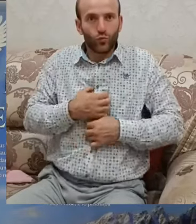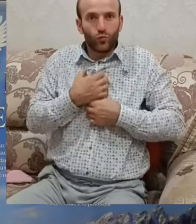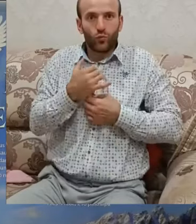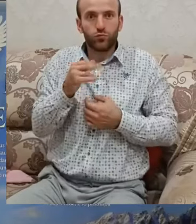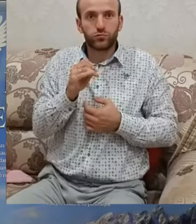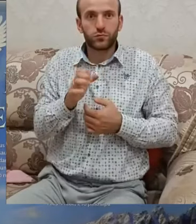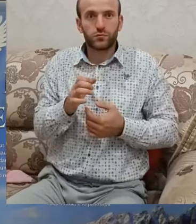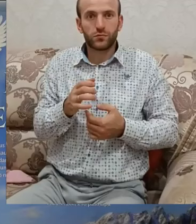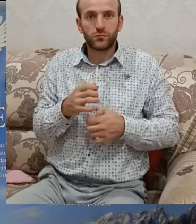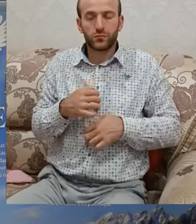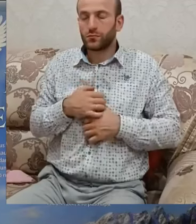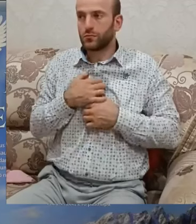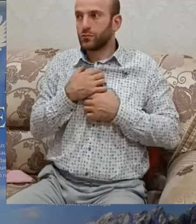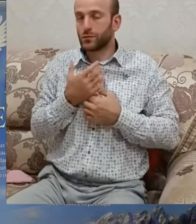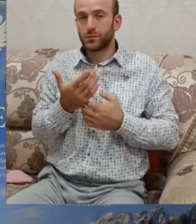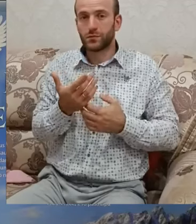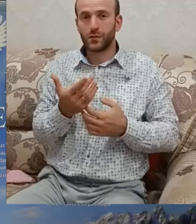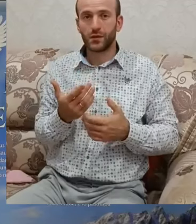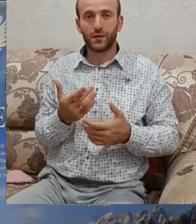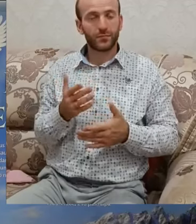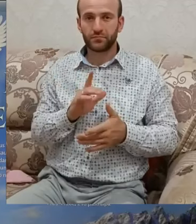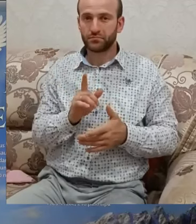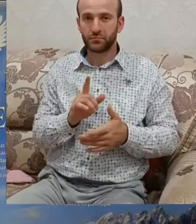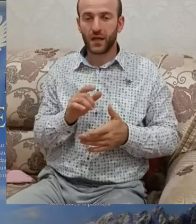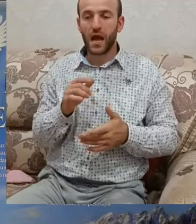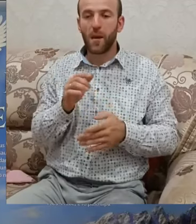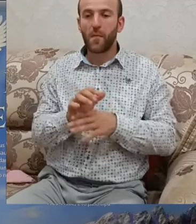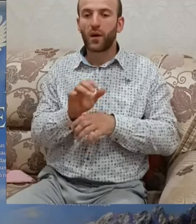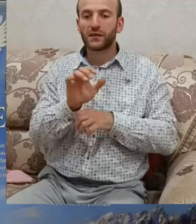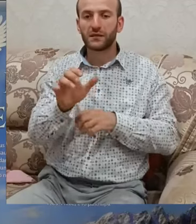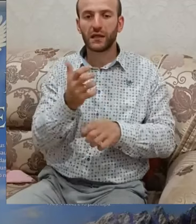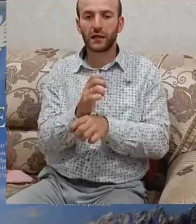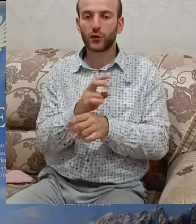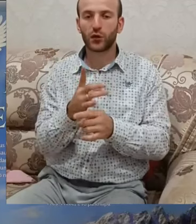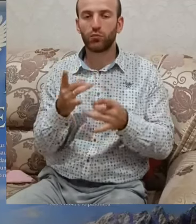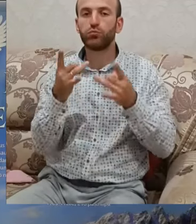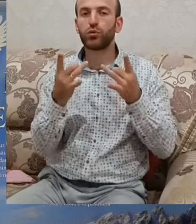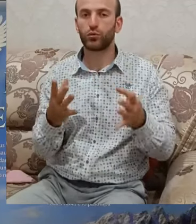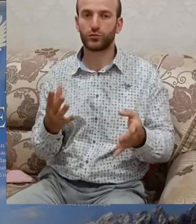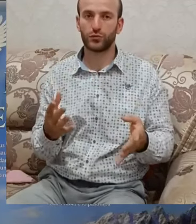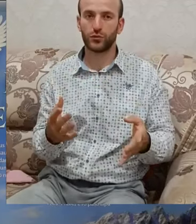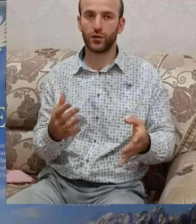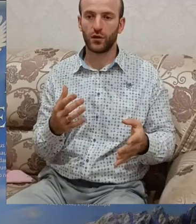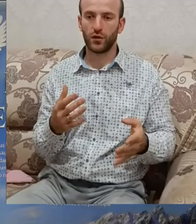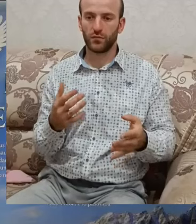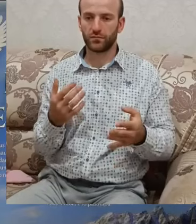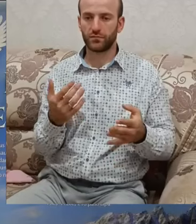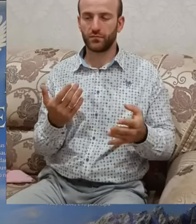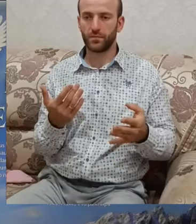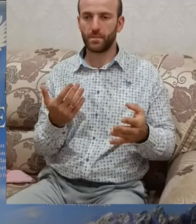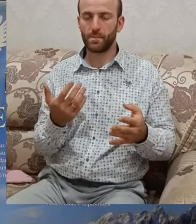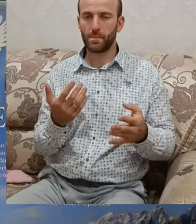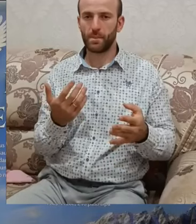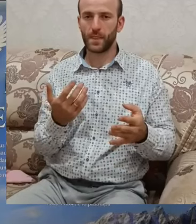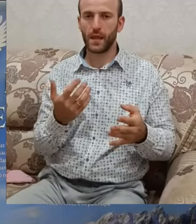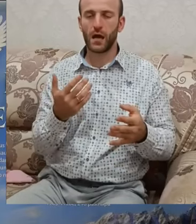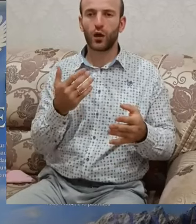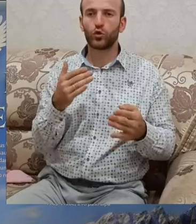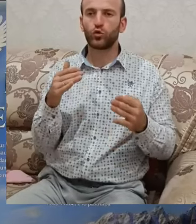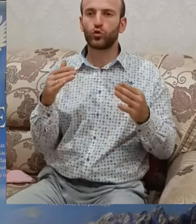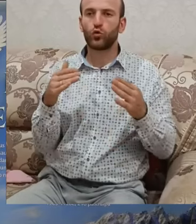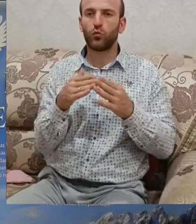Žinia tai nėra tiesiog paprastas dalykas. Послание это непростая вещь. Наминий реикалай paprastas dalykas.